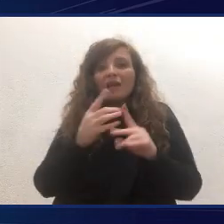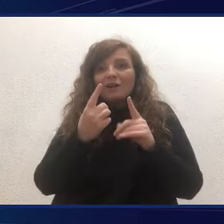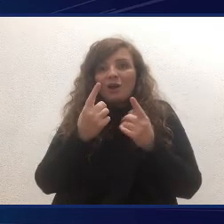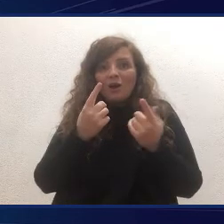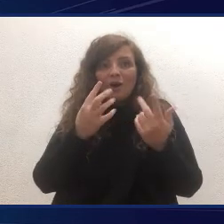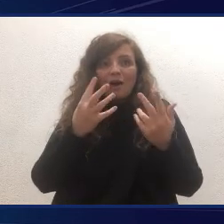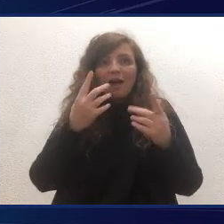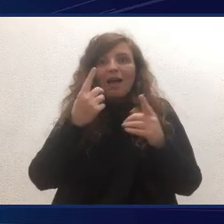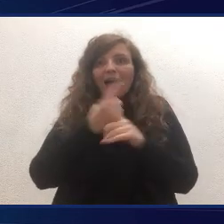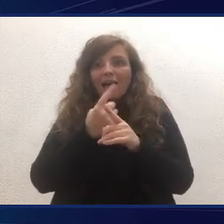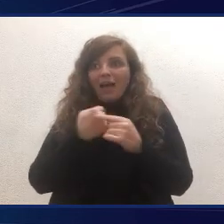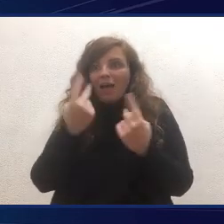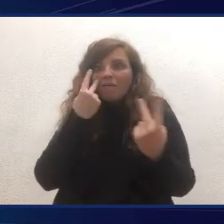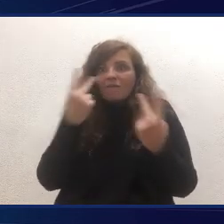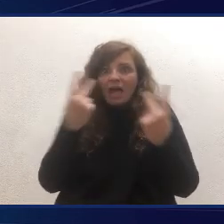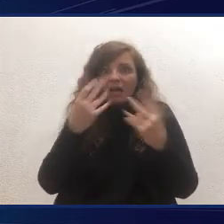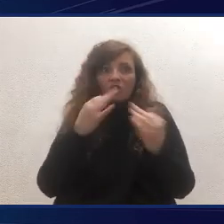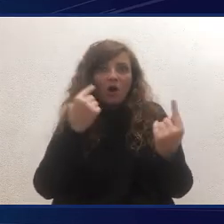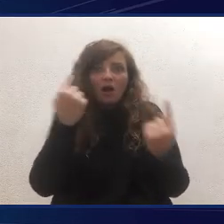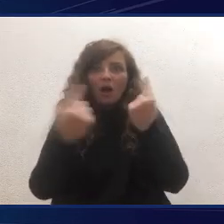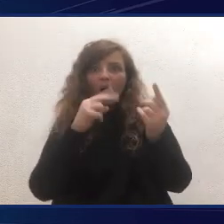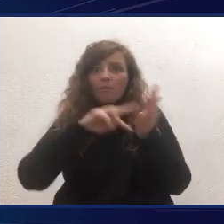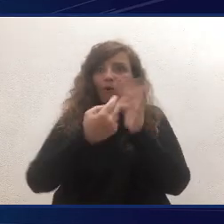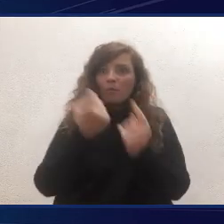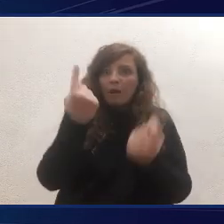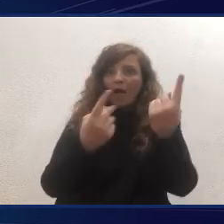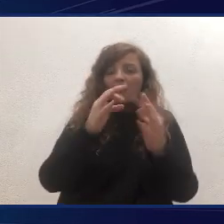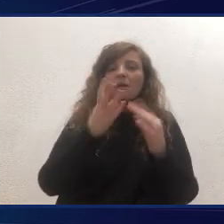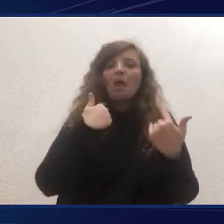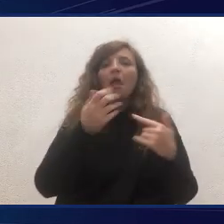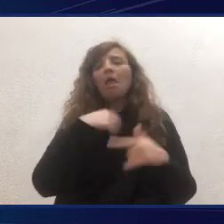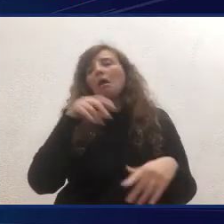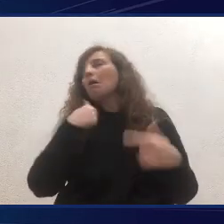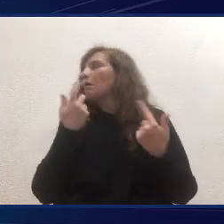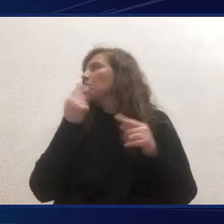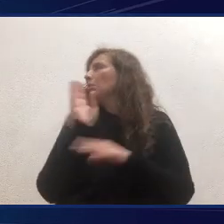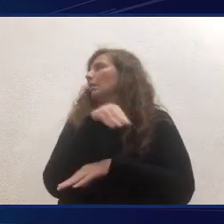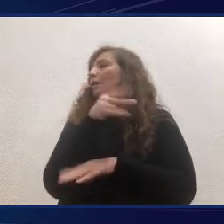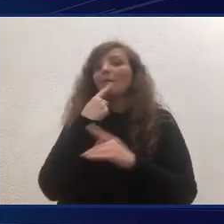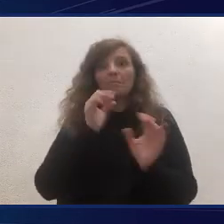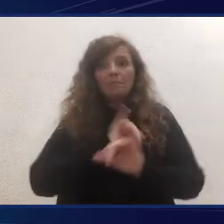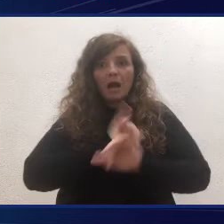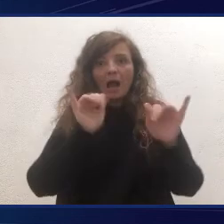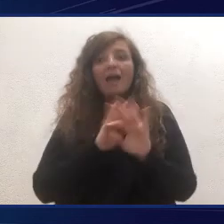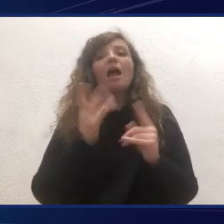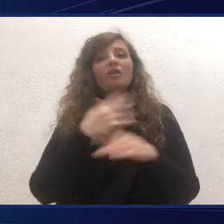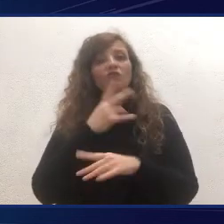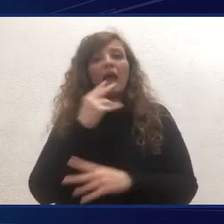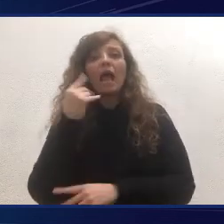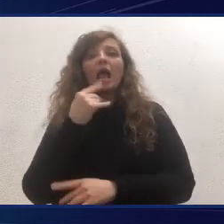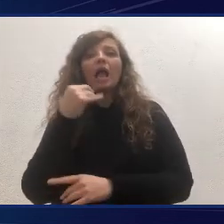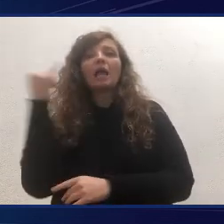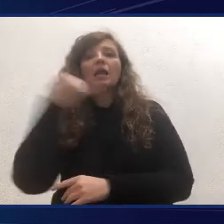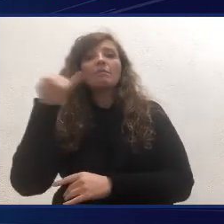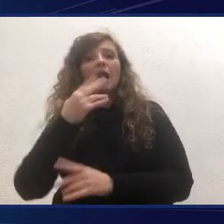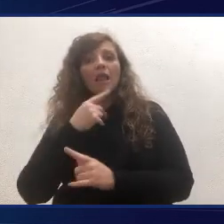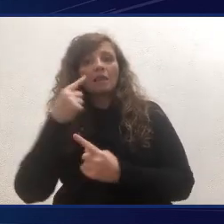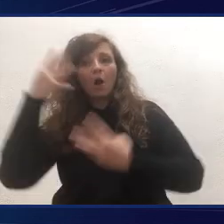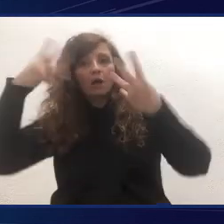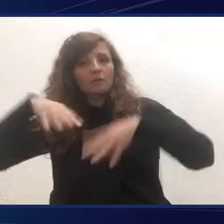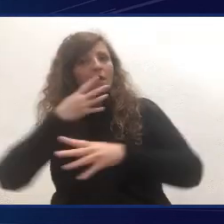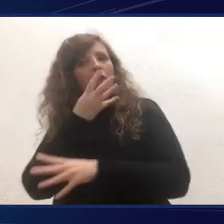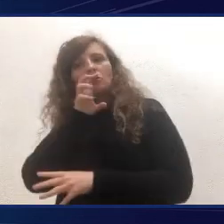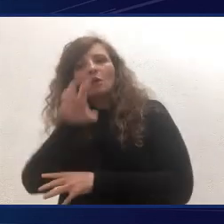poter restare indifferente di fronte ai problemi che affliggono la mia regione. Ho denunciato la